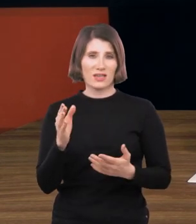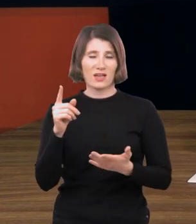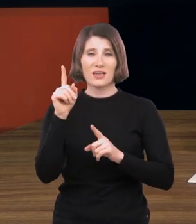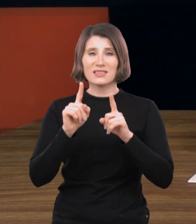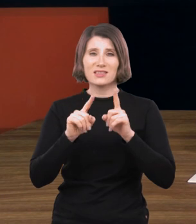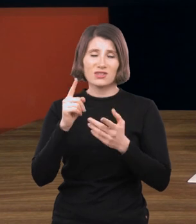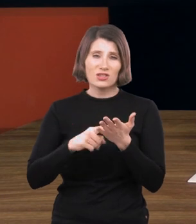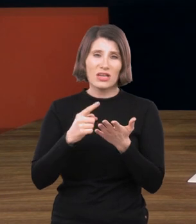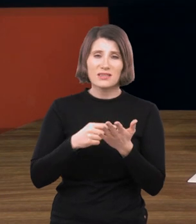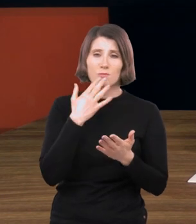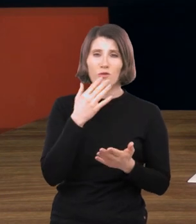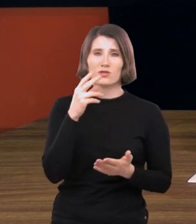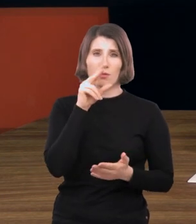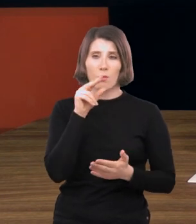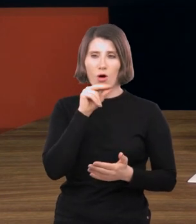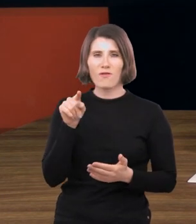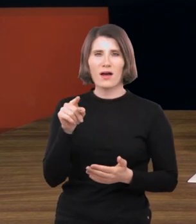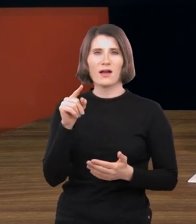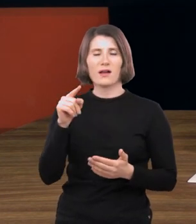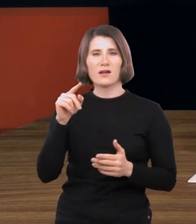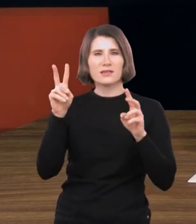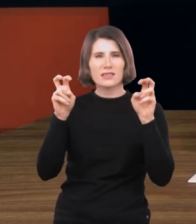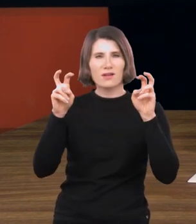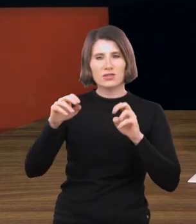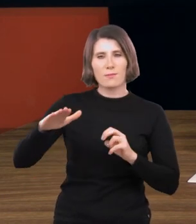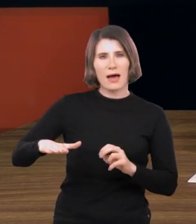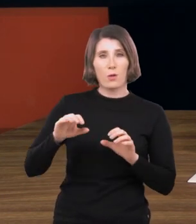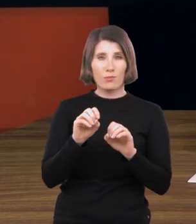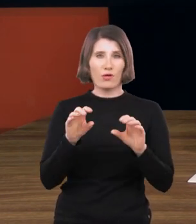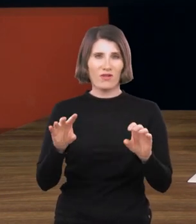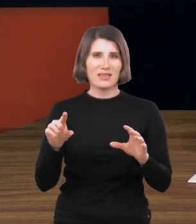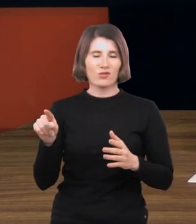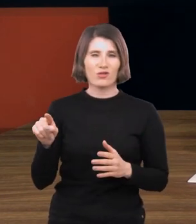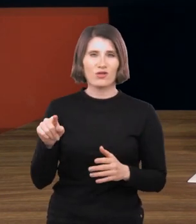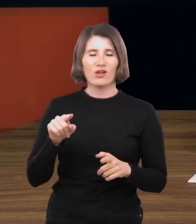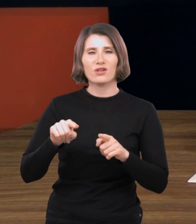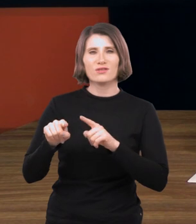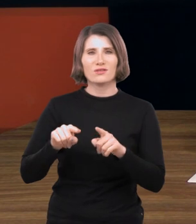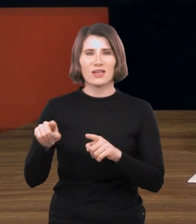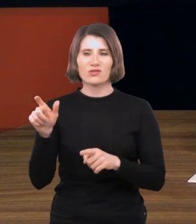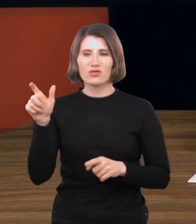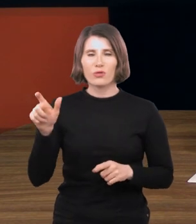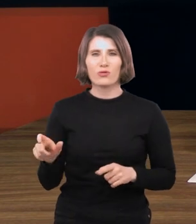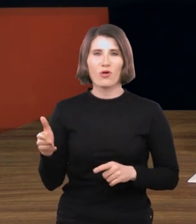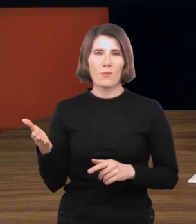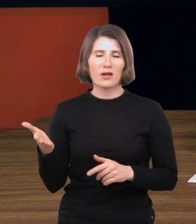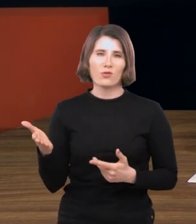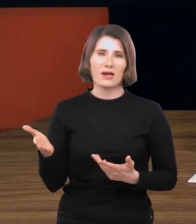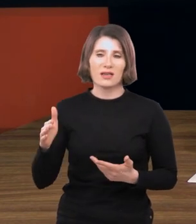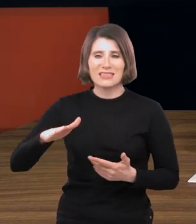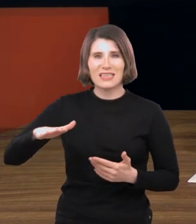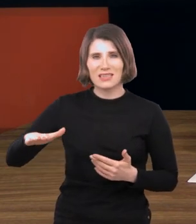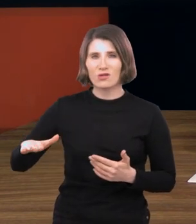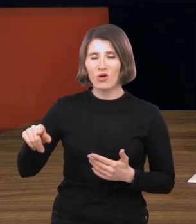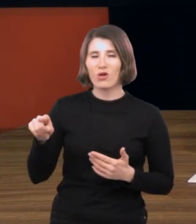którą często nazywamy mową profesora, małego profesorka, czyli osobą, czyli